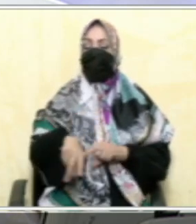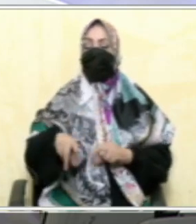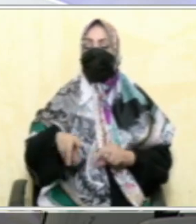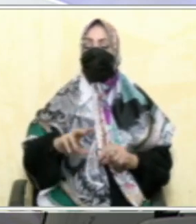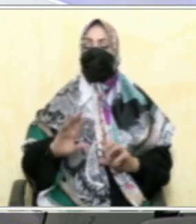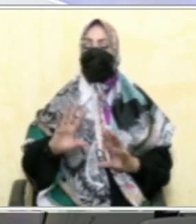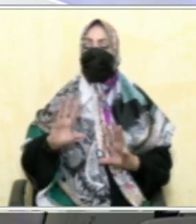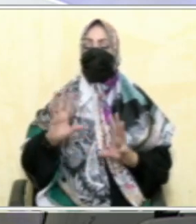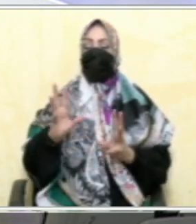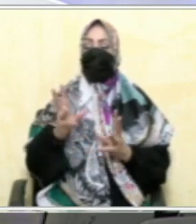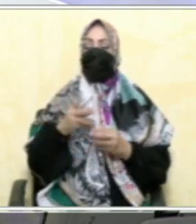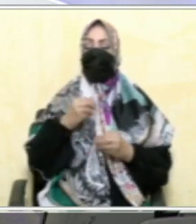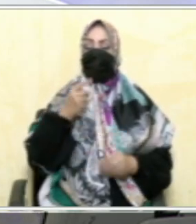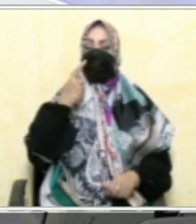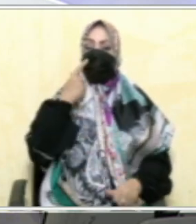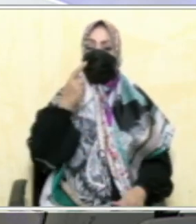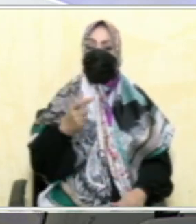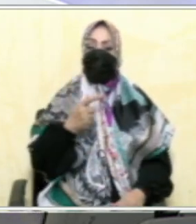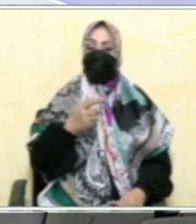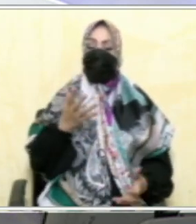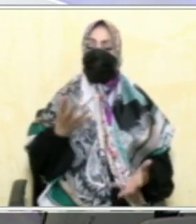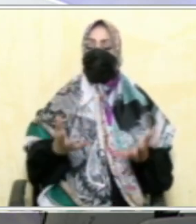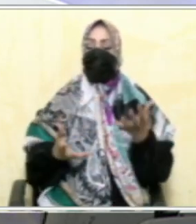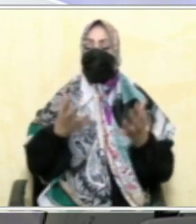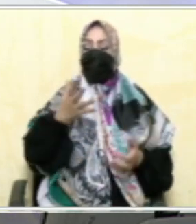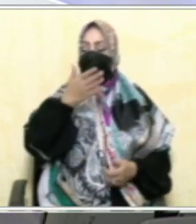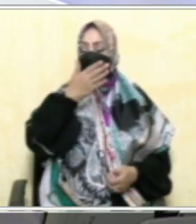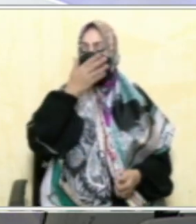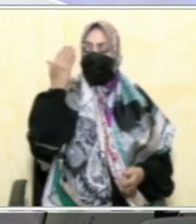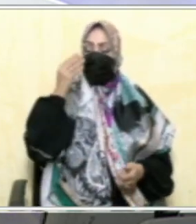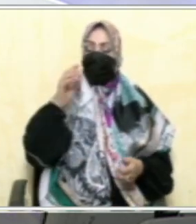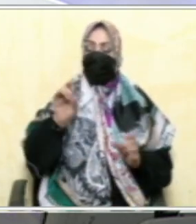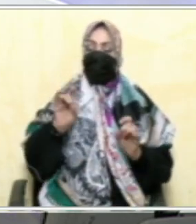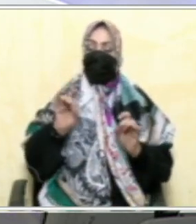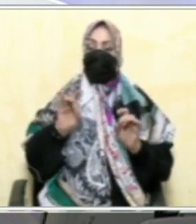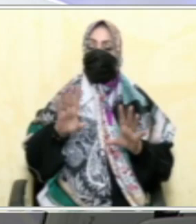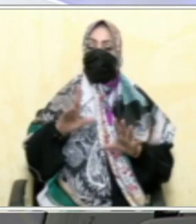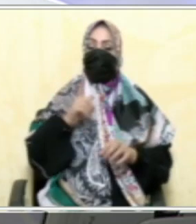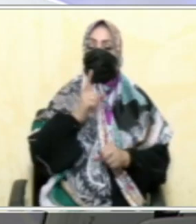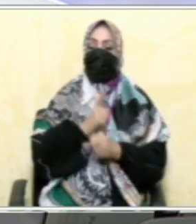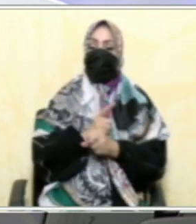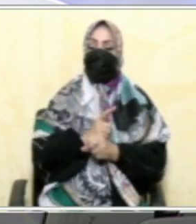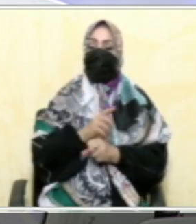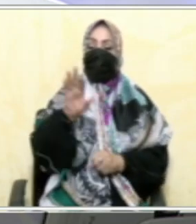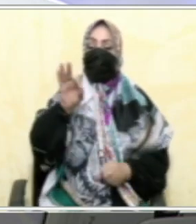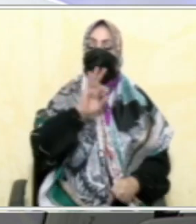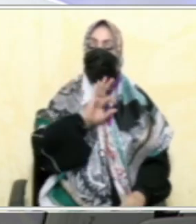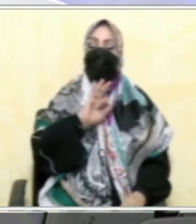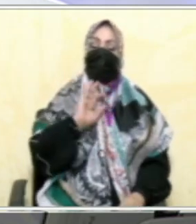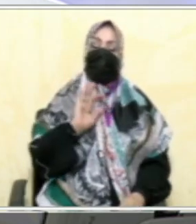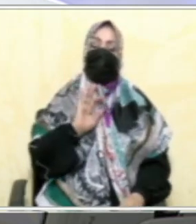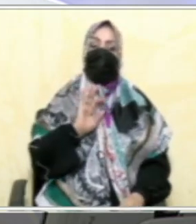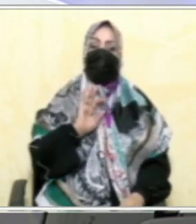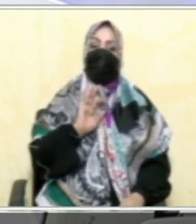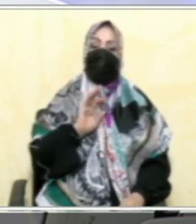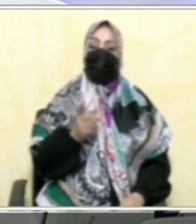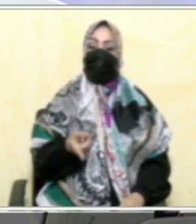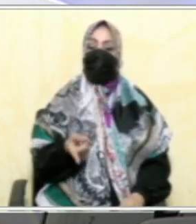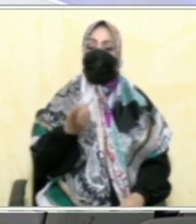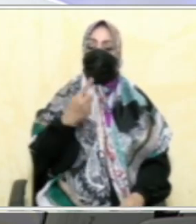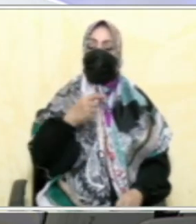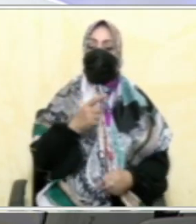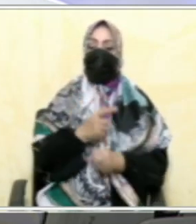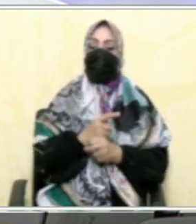غيره ولا للمعلمة. وقد قال شوقي كما ذكرت آنفا: وإذا المعلم لم يكن عدلا مشى